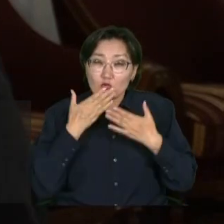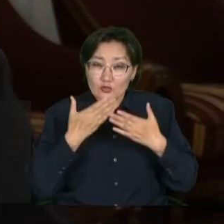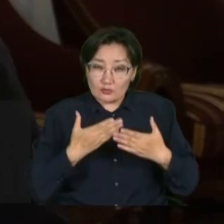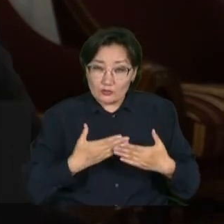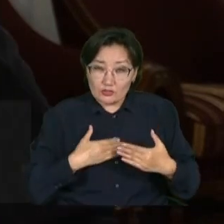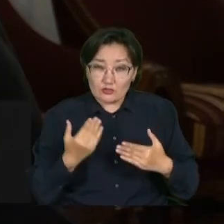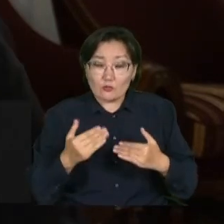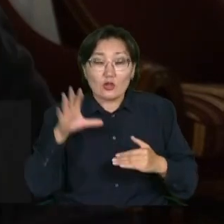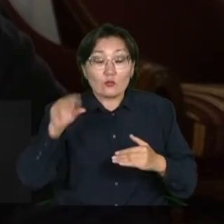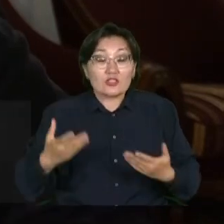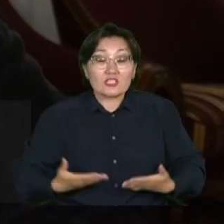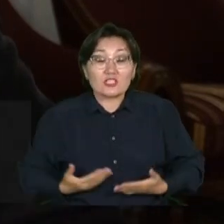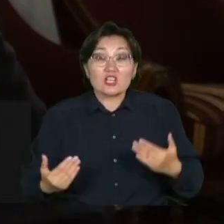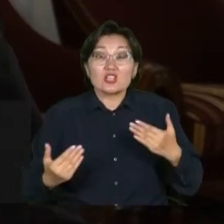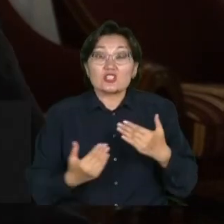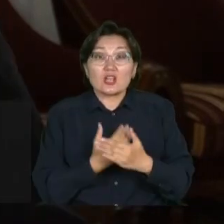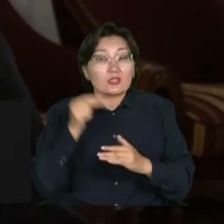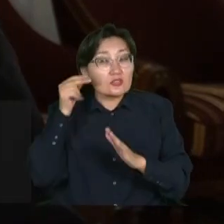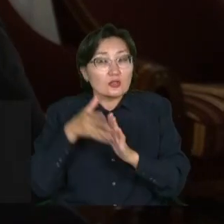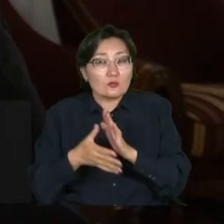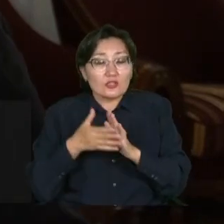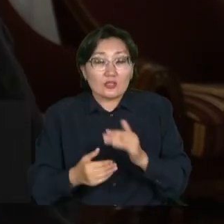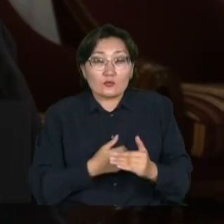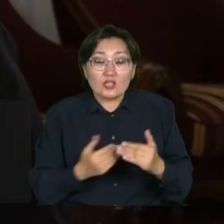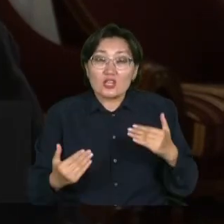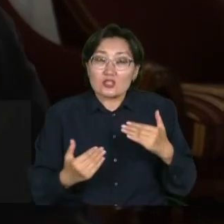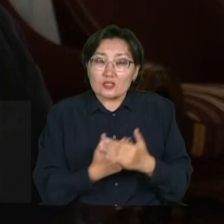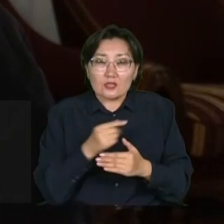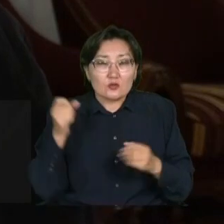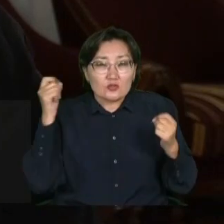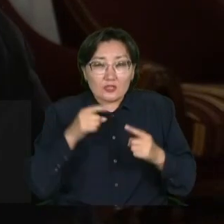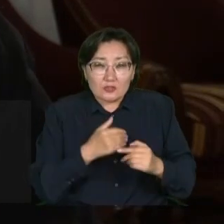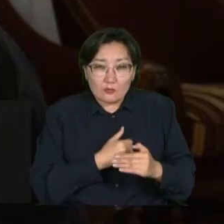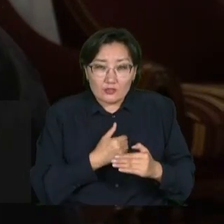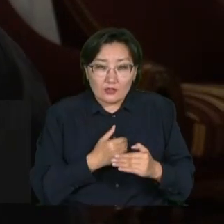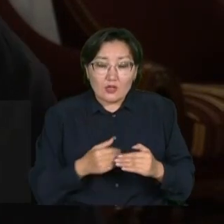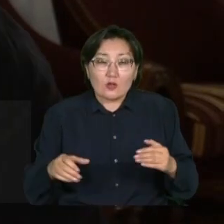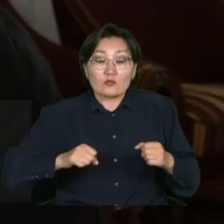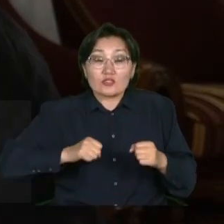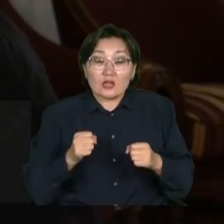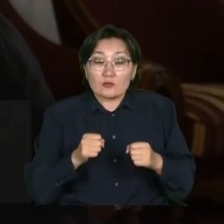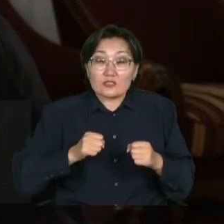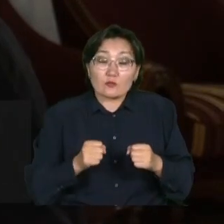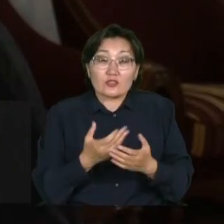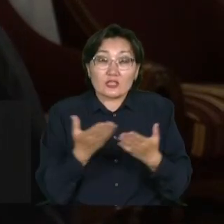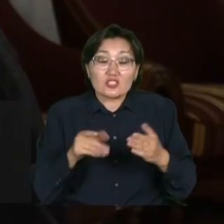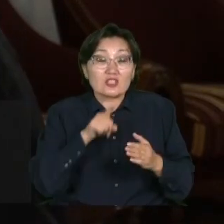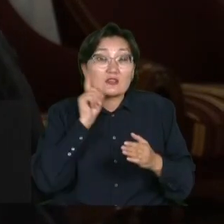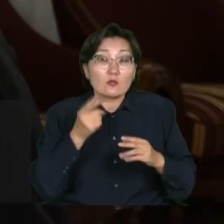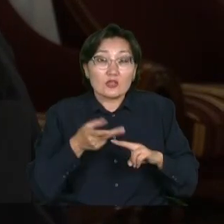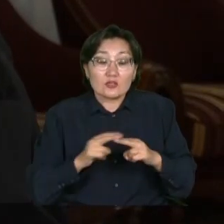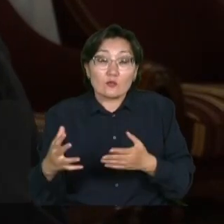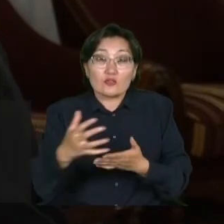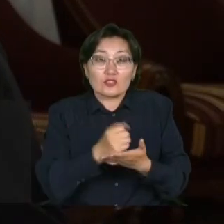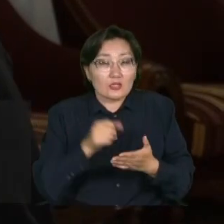бағалайтын. Ол өмір бойы жаңашылдыққа құштар болып келді, жаңа нәрсені білгісі келіп тұратын. Қатарлас, құрдас, достарына, жастарға сол